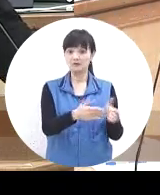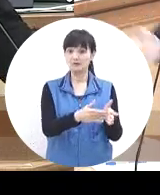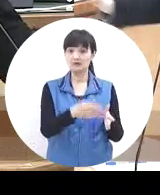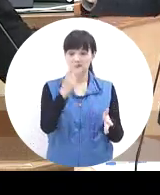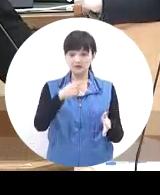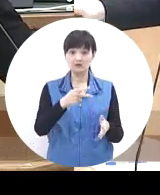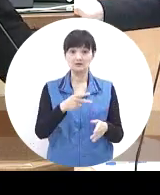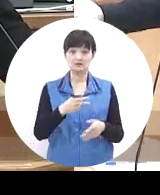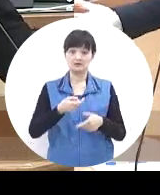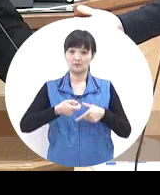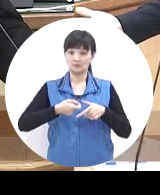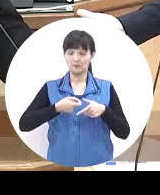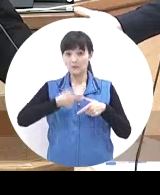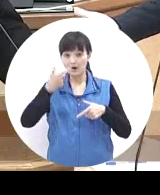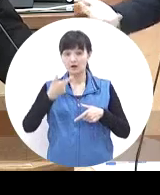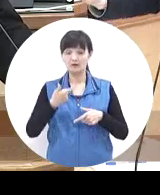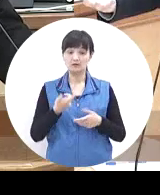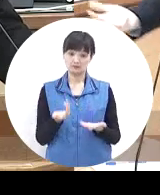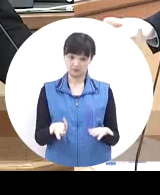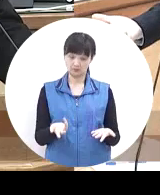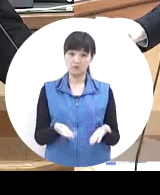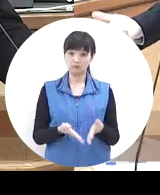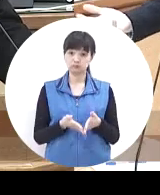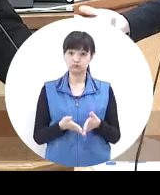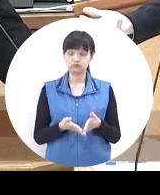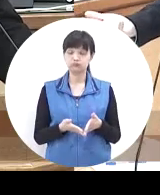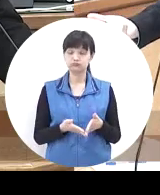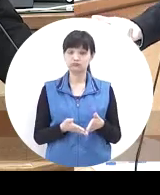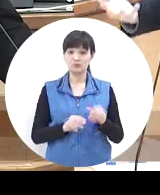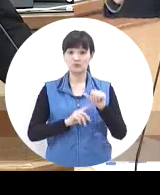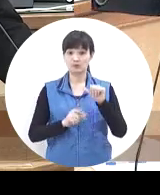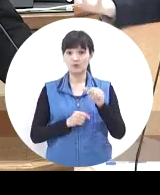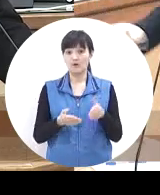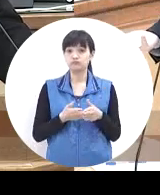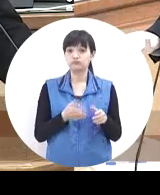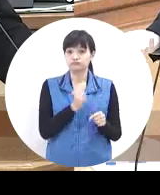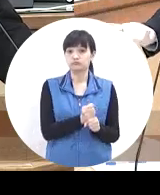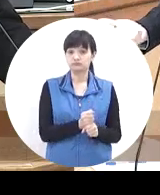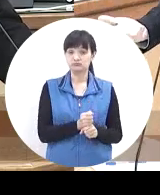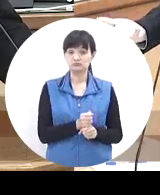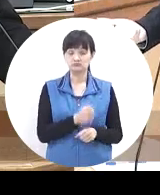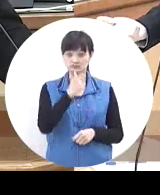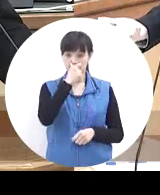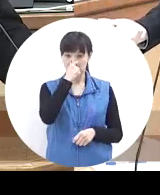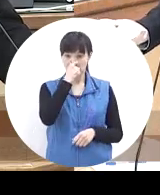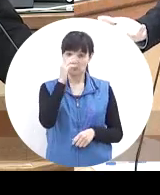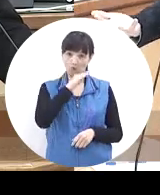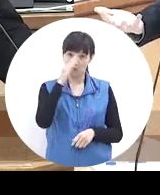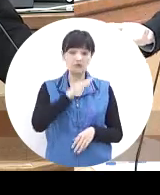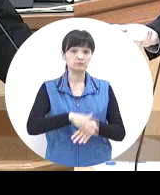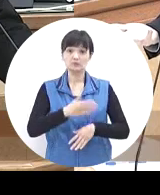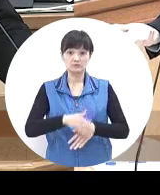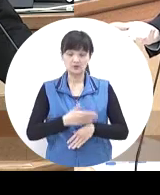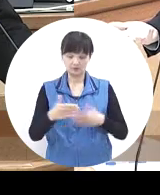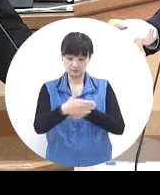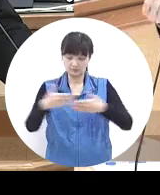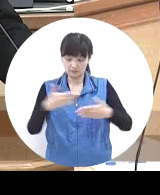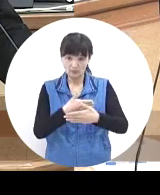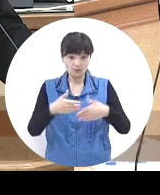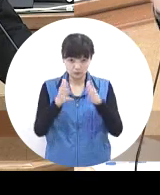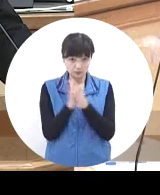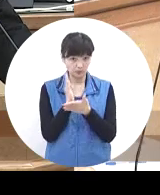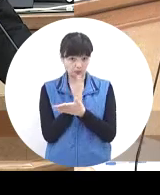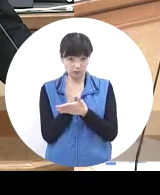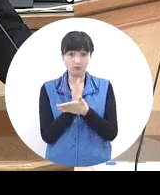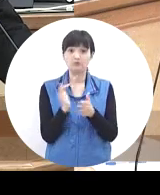诉我们说，啊，就是要五月就要做了呀，对对呀，完全没有味道，而且交通评估都好像都已经做好了。